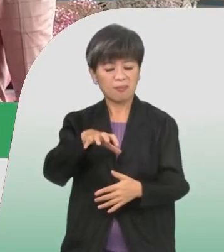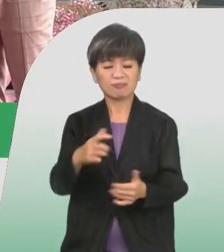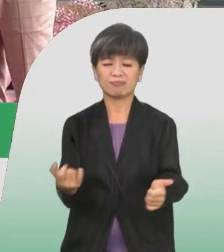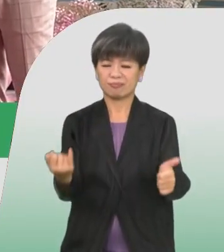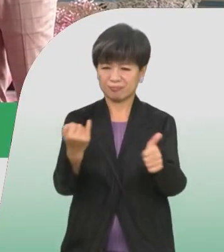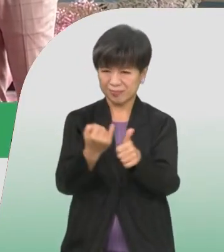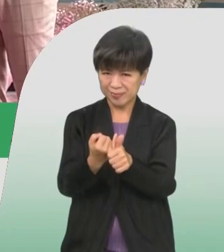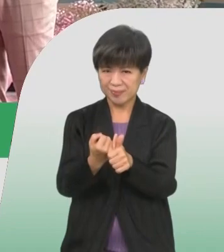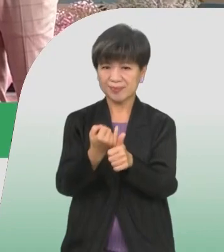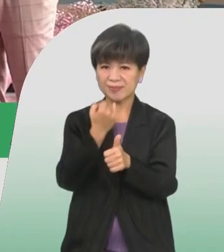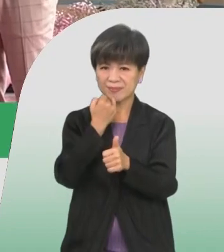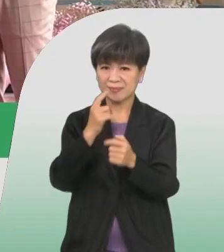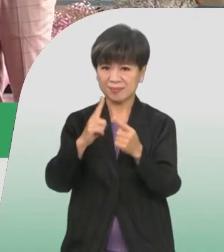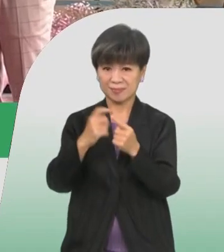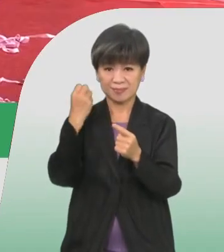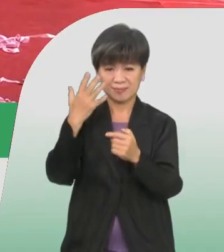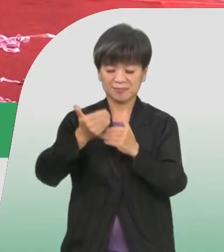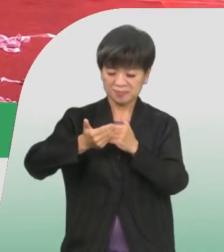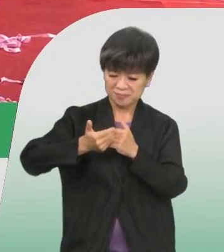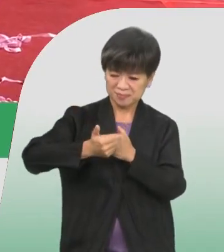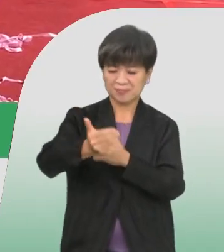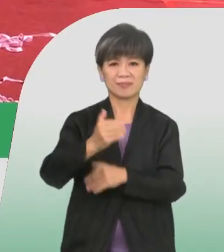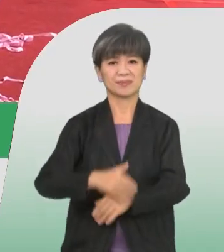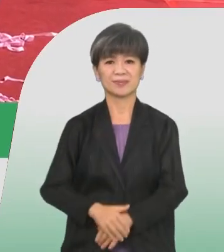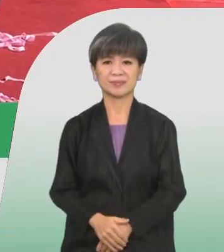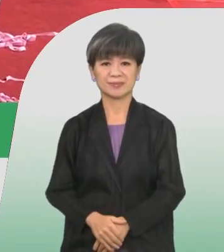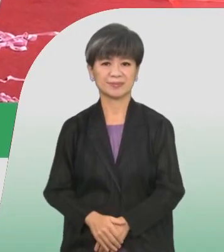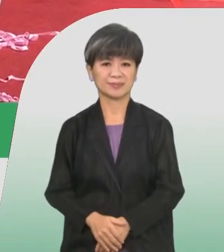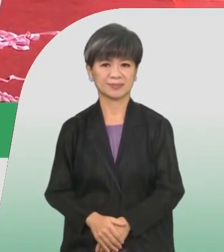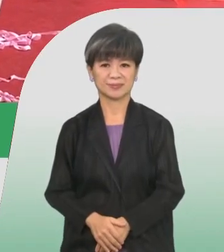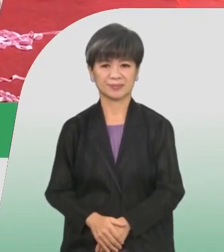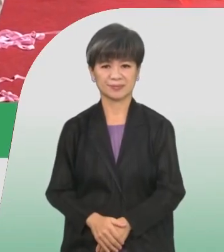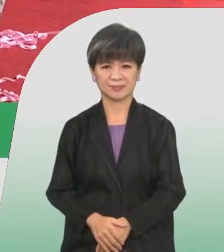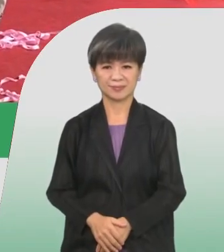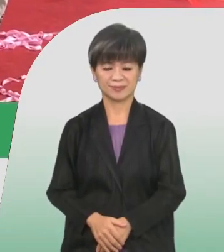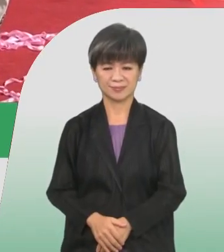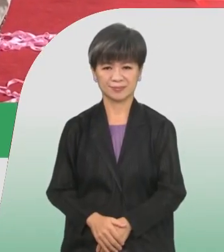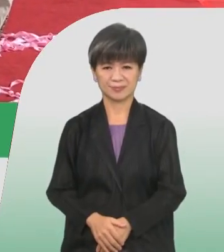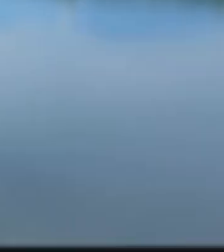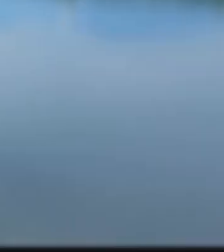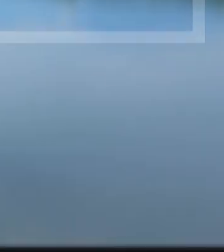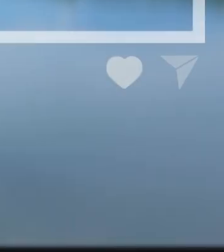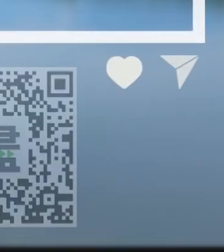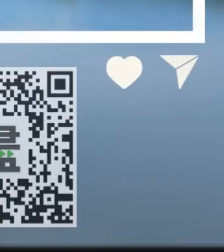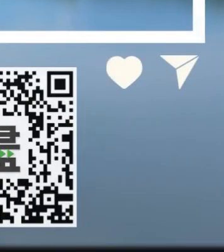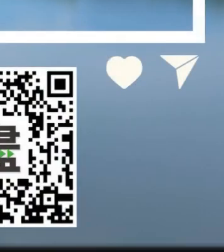生，开始人生的新篇章。下届新闻潘胜峰频道报道。